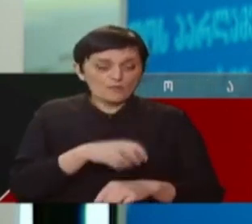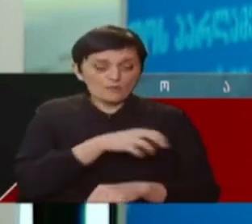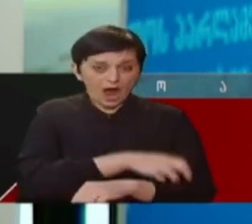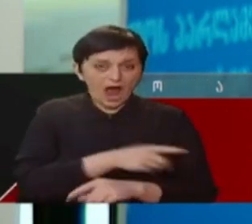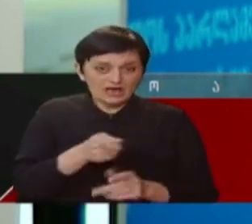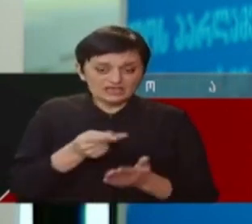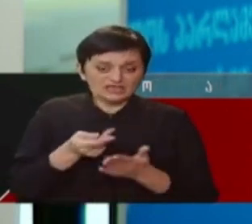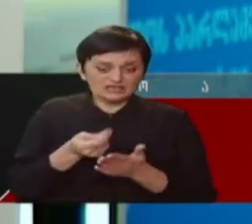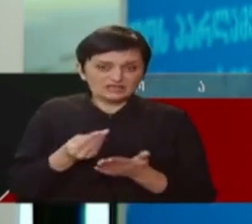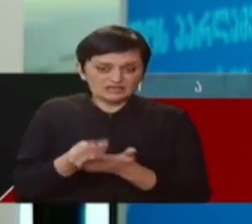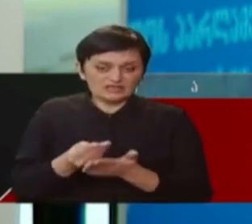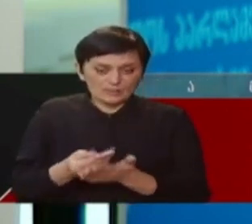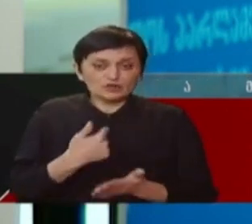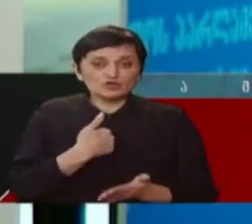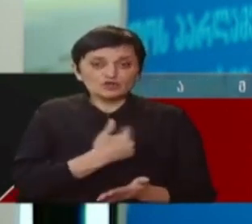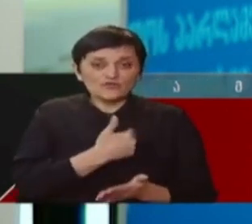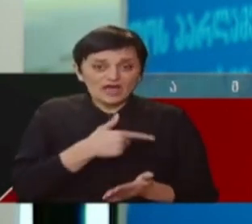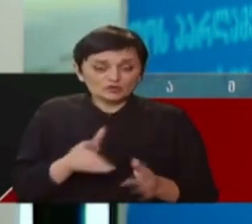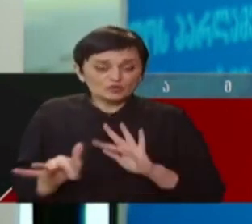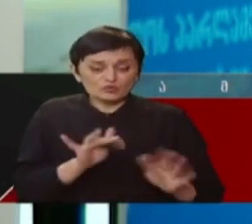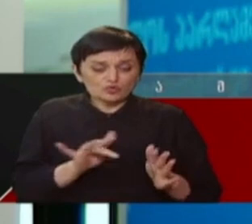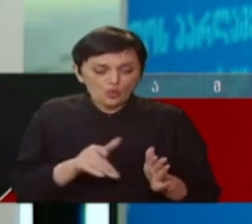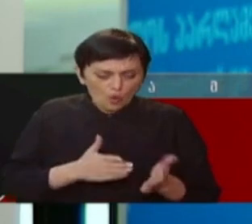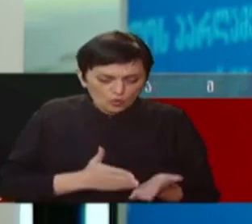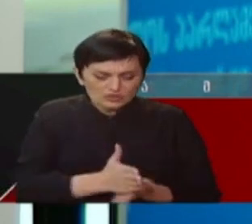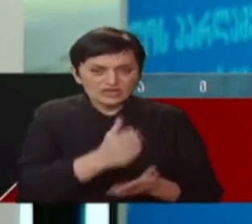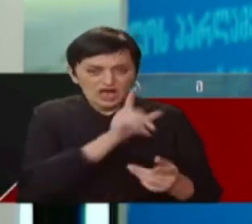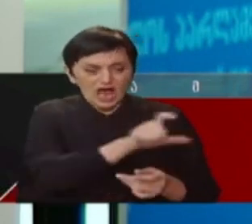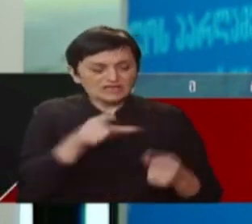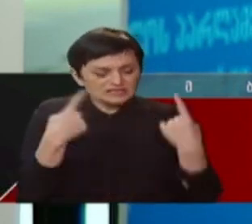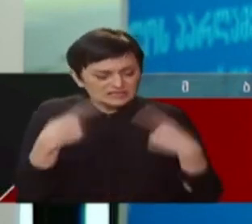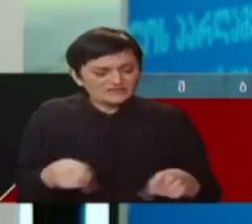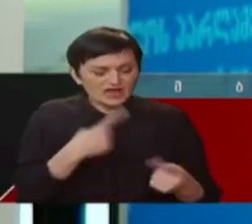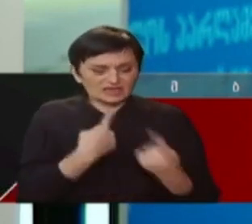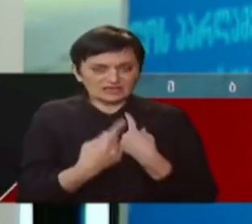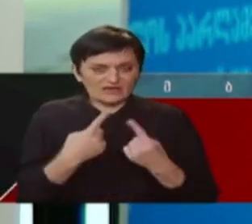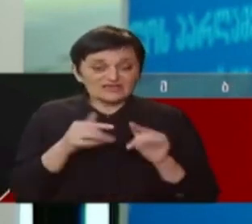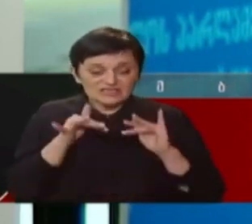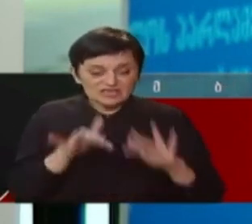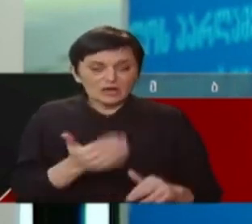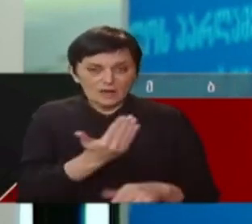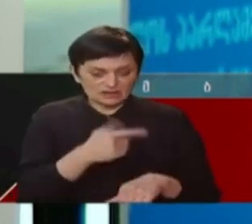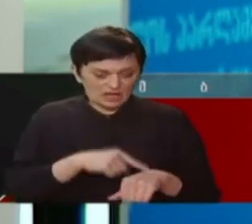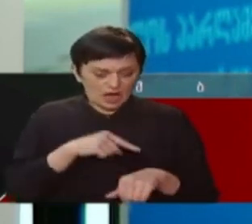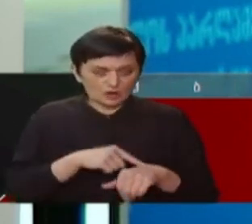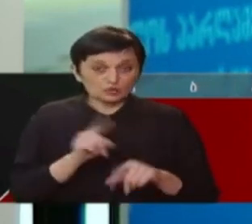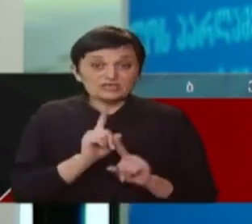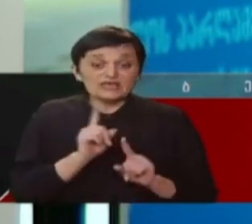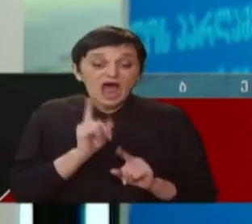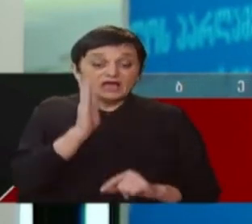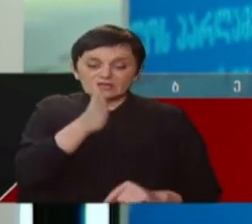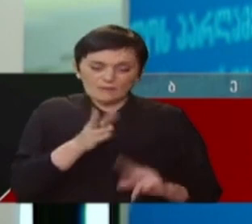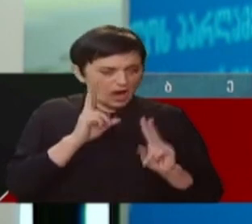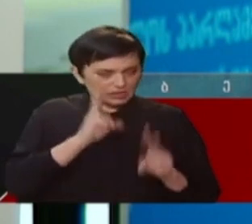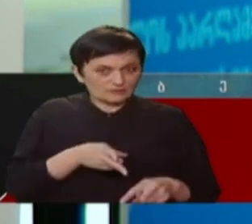მაგრამ დანარჩენ ჩვენ გვინდა რამენაირად გავიდეთ ამ პროცესში. სიდან და ადამიანებს სხვანაირად დაველაპარაკოთ მართლა იმ საქმეზე, რომელიც მათ აწუხებს. რა გამოგვიო არ ვიცი,